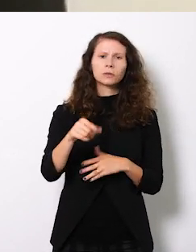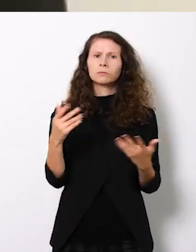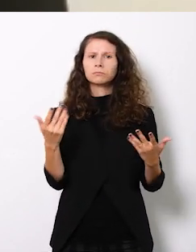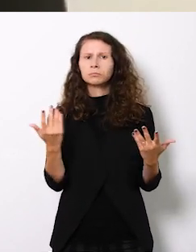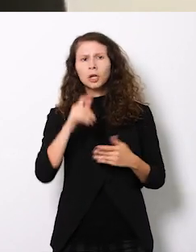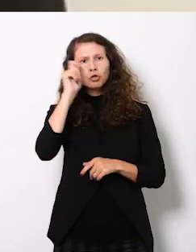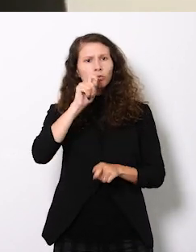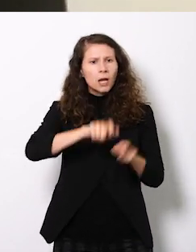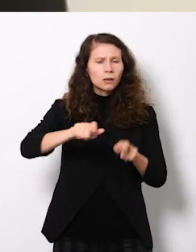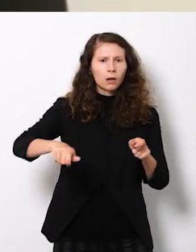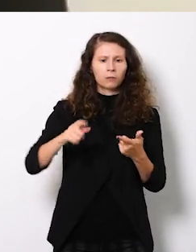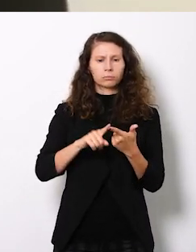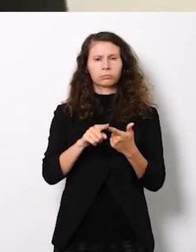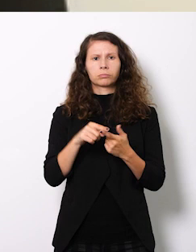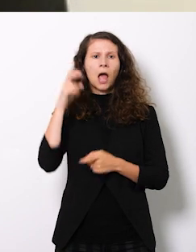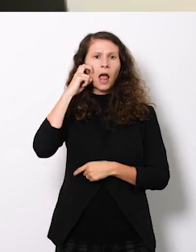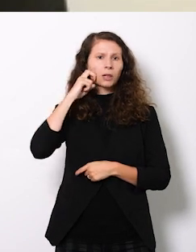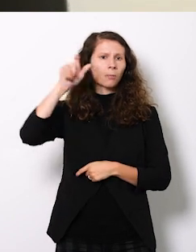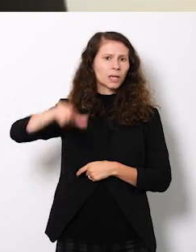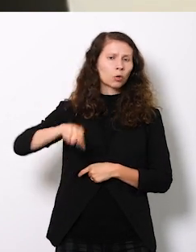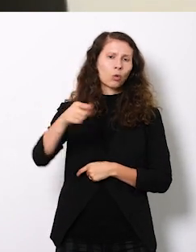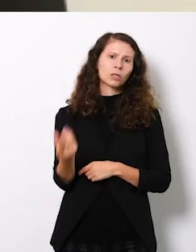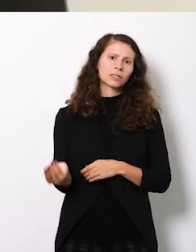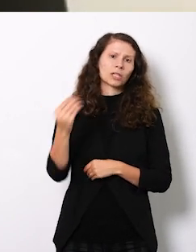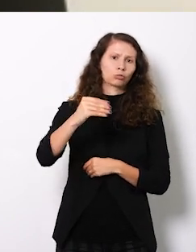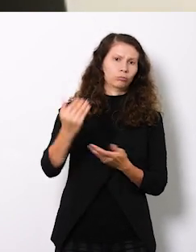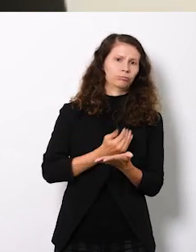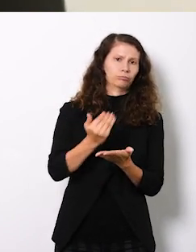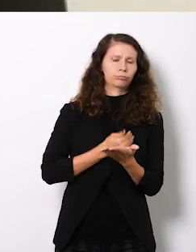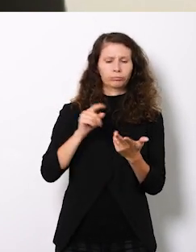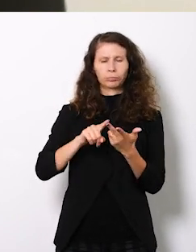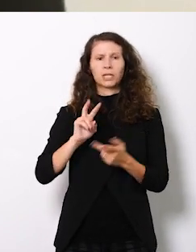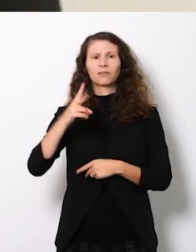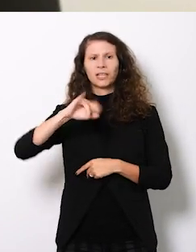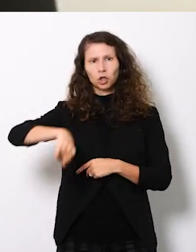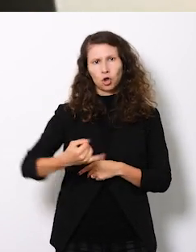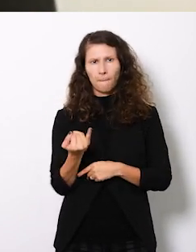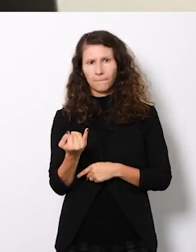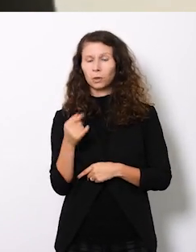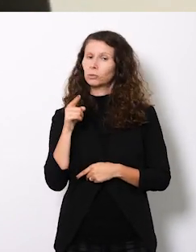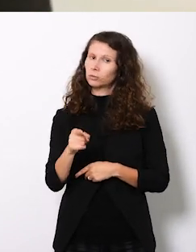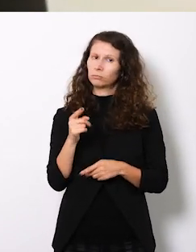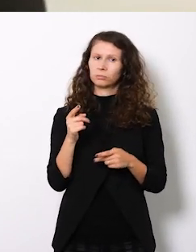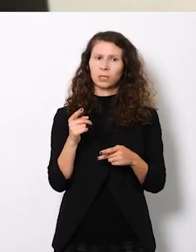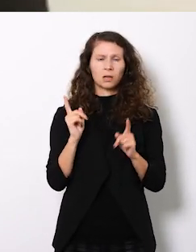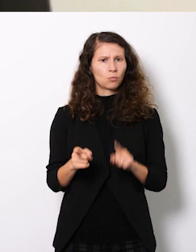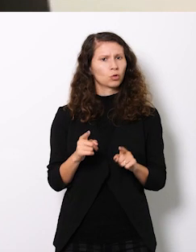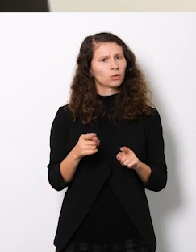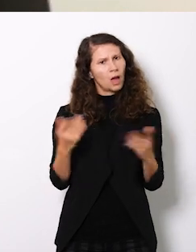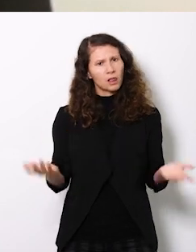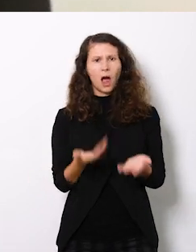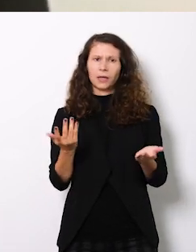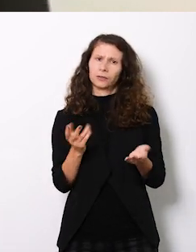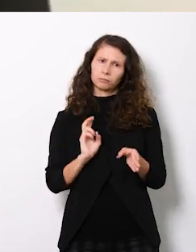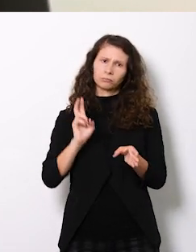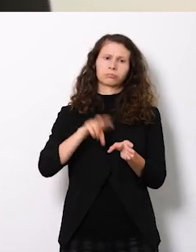der Zuverdienst eines älteren Menschen. Es ist der Zweitjob und das muss unbürokratisch weiter möglich sein. Ich